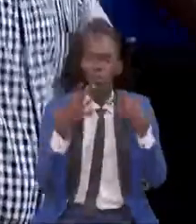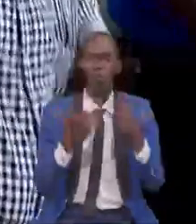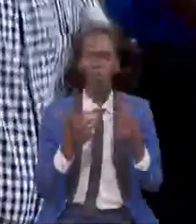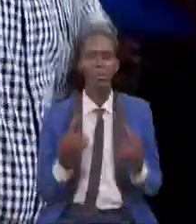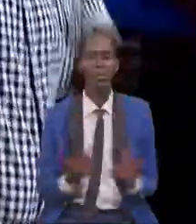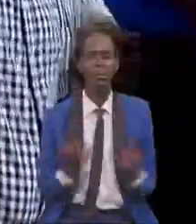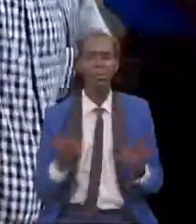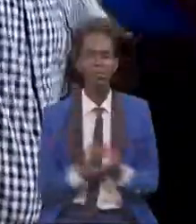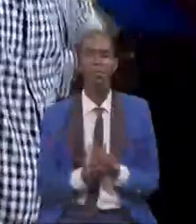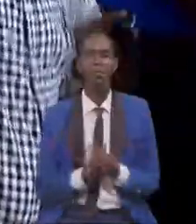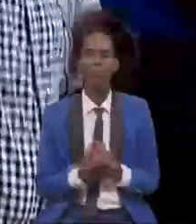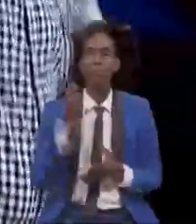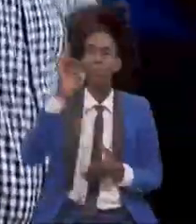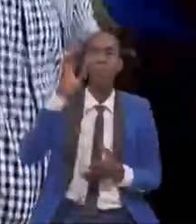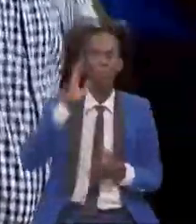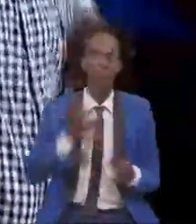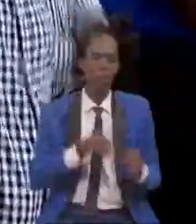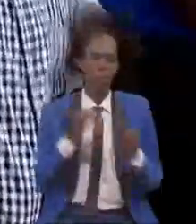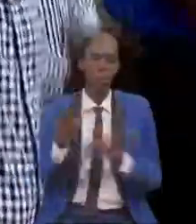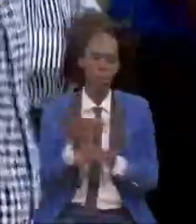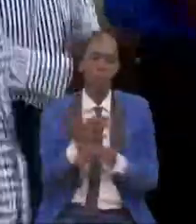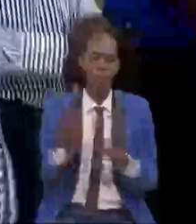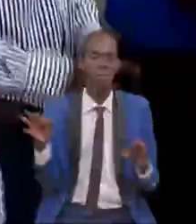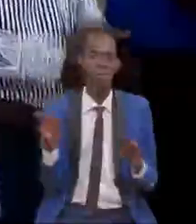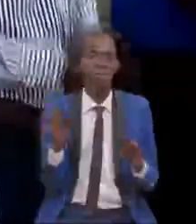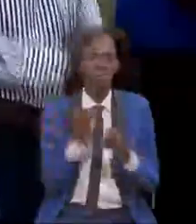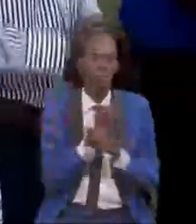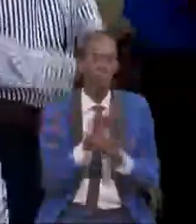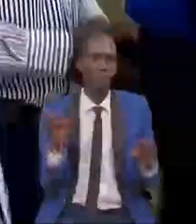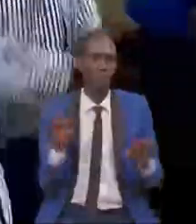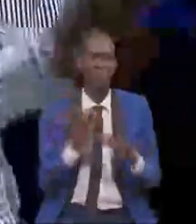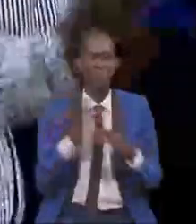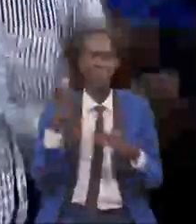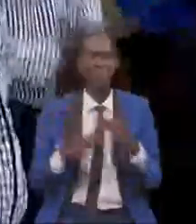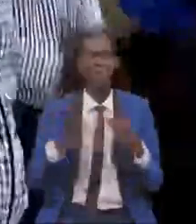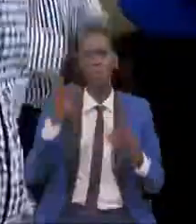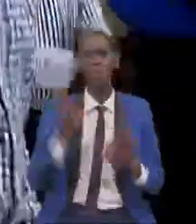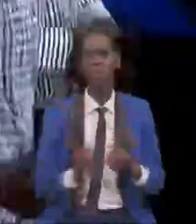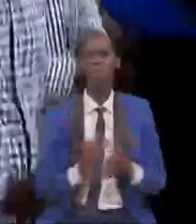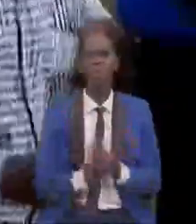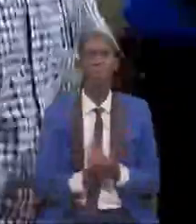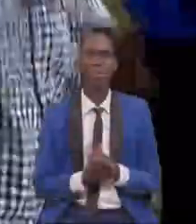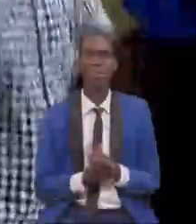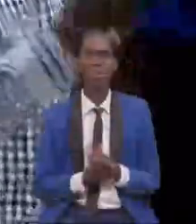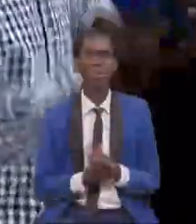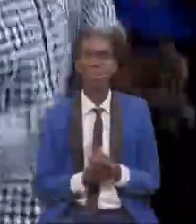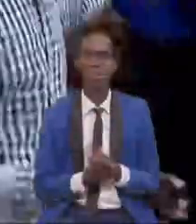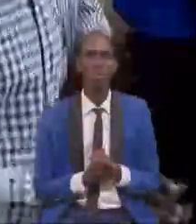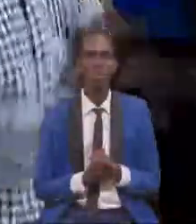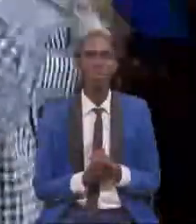péché. Il va t'affranchir. Il va t'affranchir. Et réellement, il va t'affranchir.